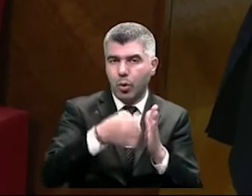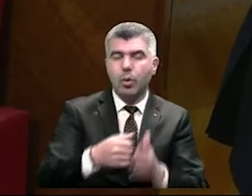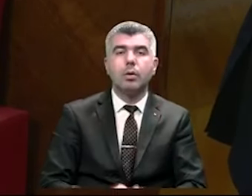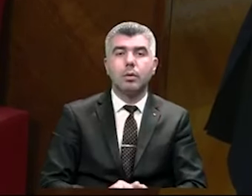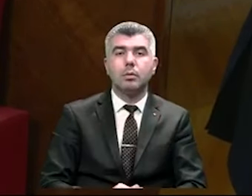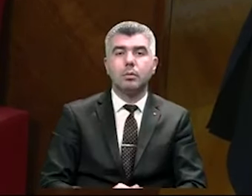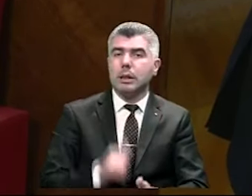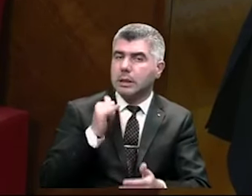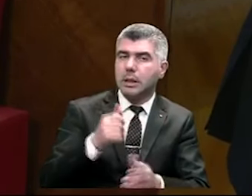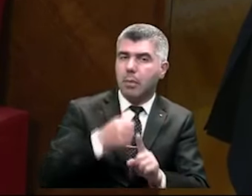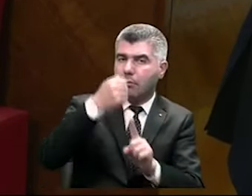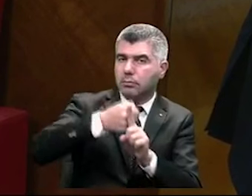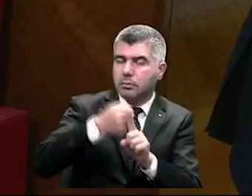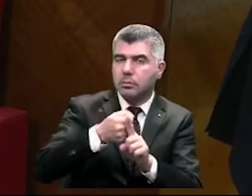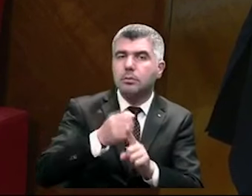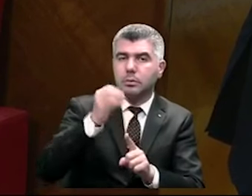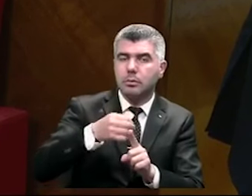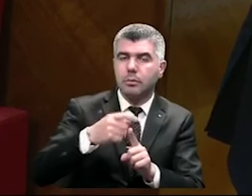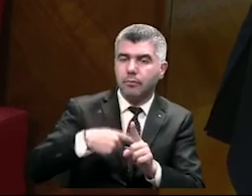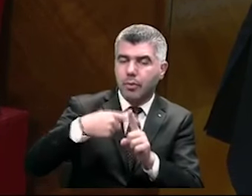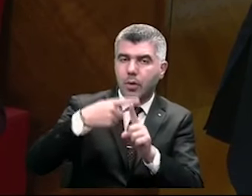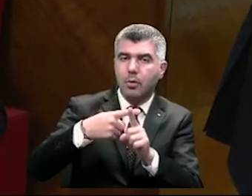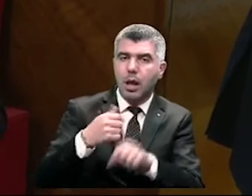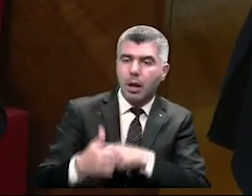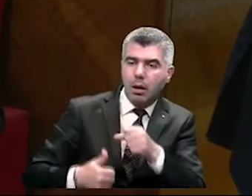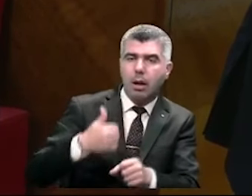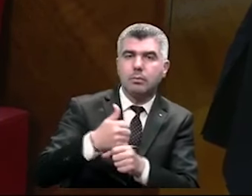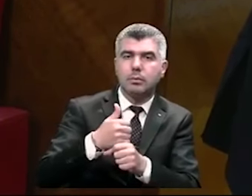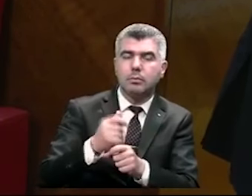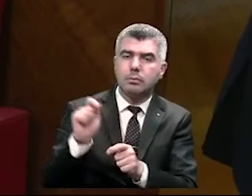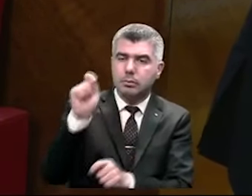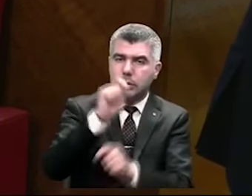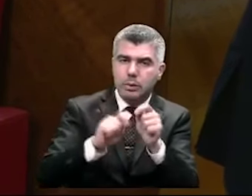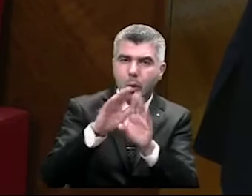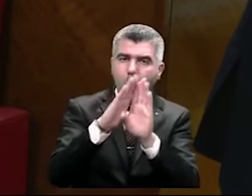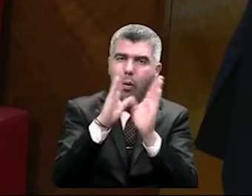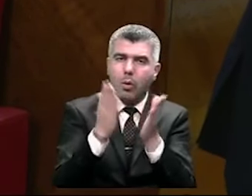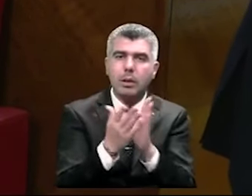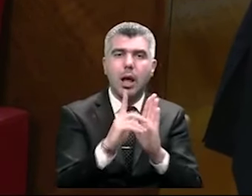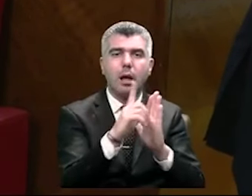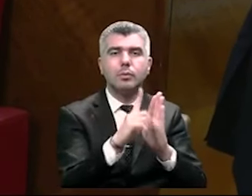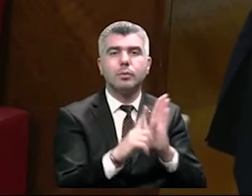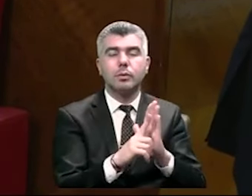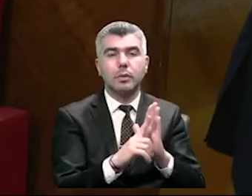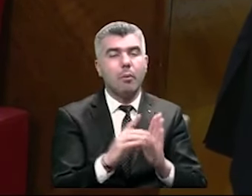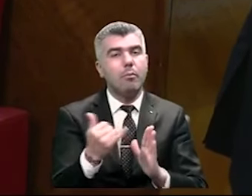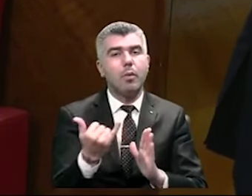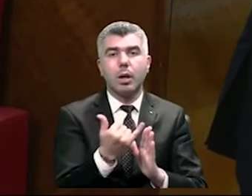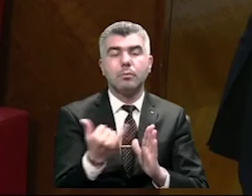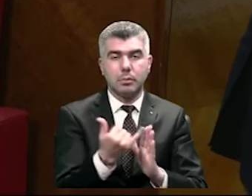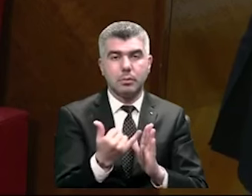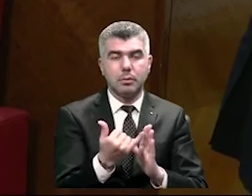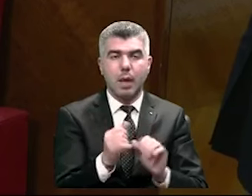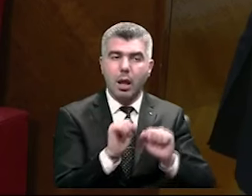وتنصل وغادي نواصل خلال السنوات المقبله العمل على تاهيل المنظومه القانونيه هذه ايضا جد مهمه باش